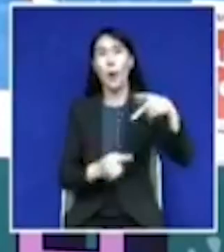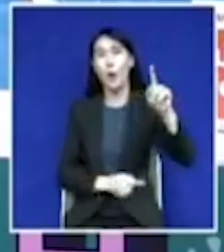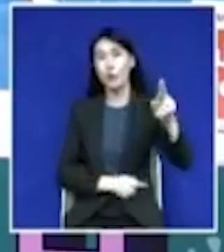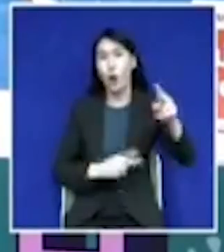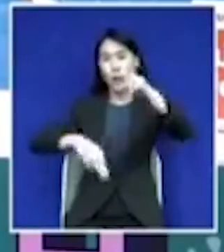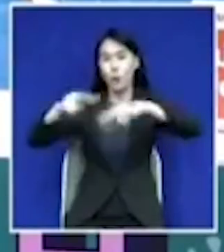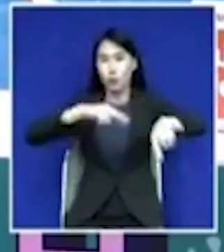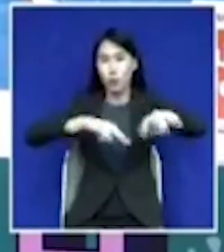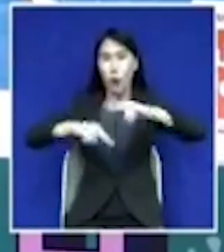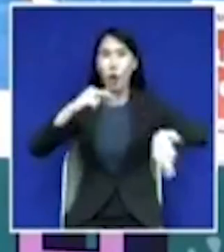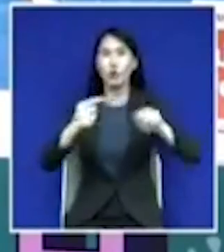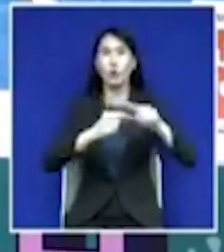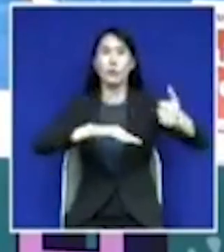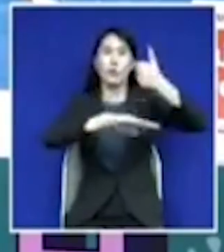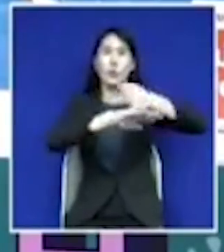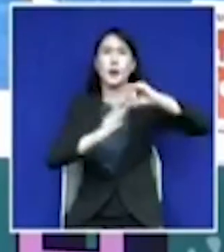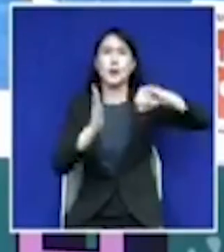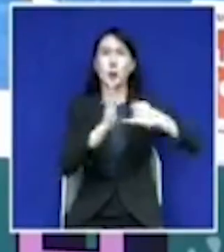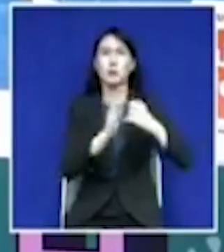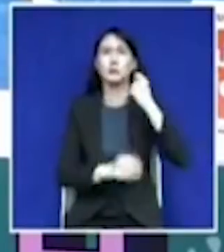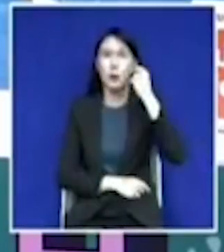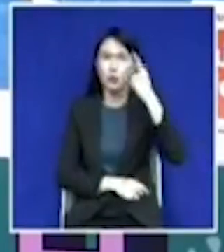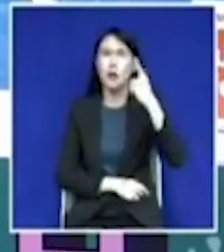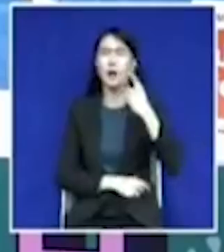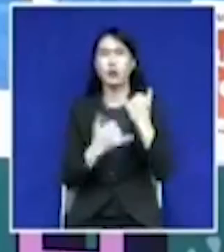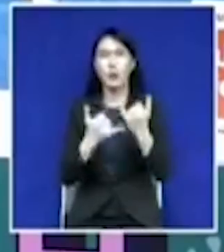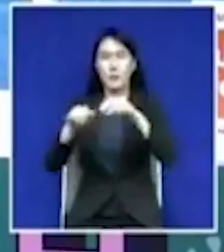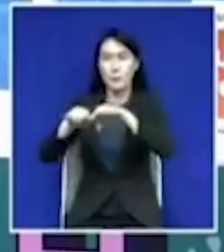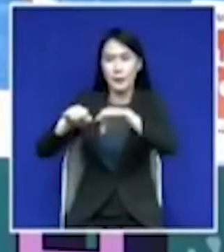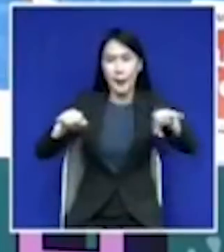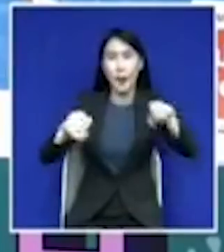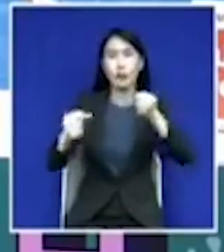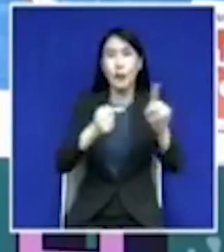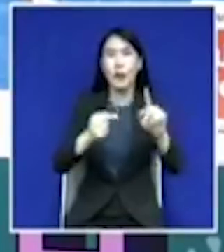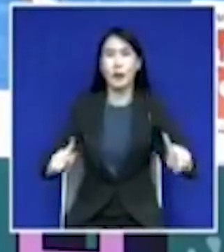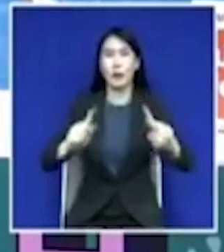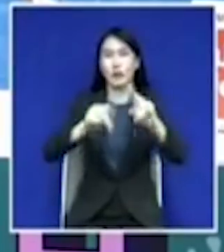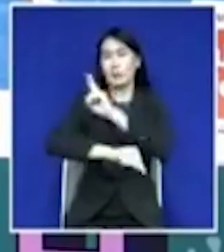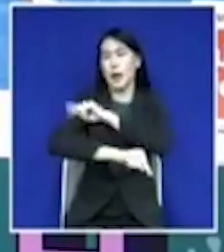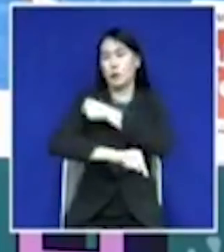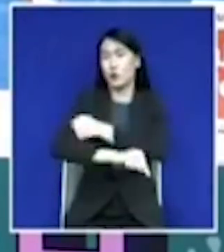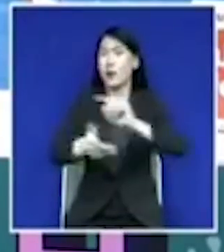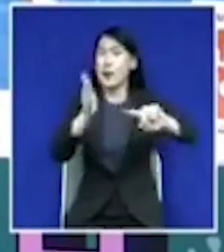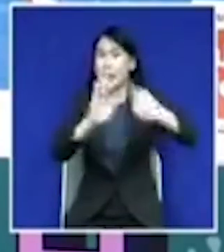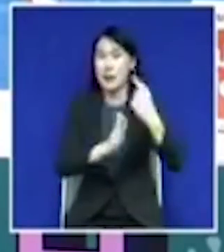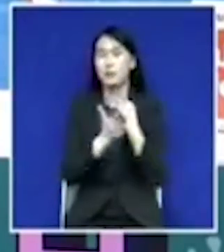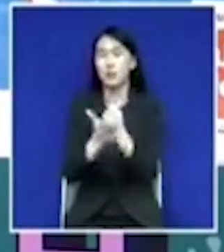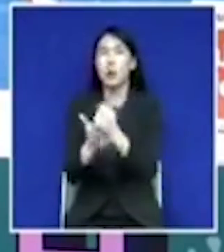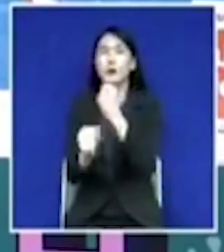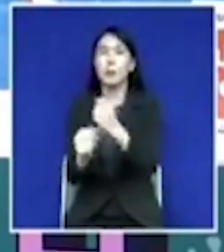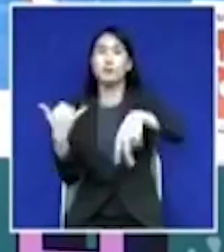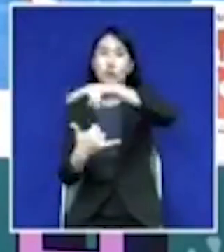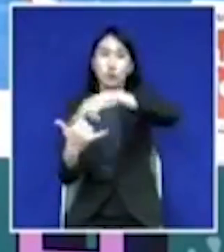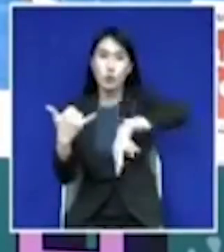การจังหวัดก็ท่านก็เข้าใจแล้วก็พยายามที่จะใช้มาตรการทางสาธารณสุขนำในเรื่องของเรื่องนี้เพราะ